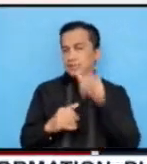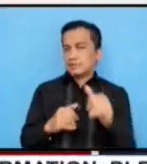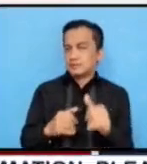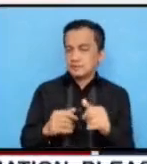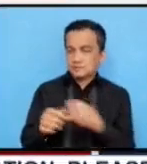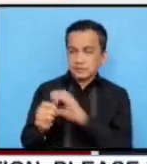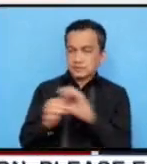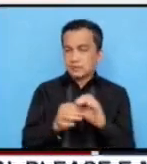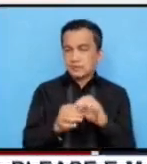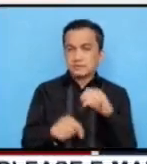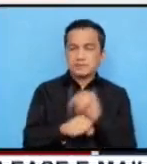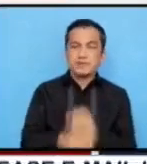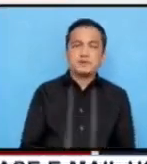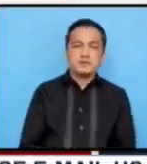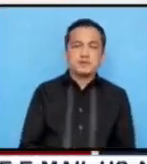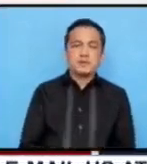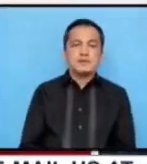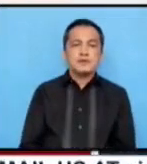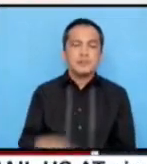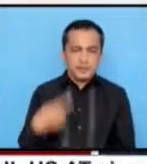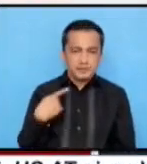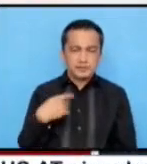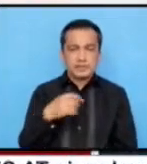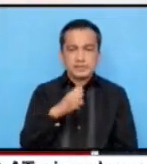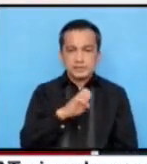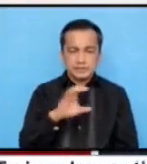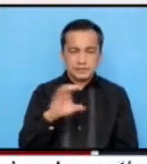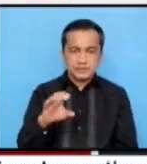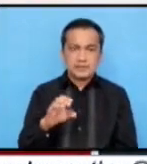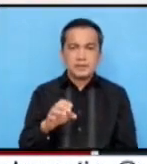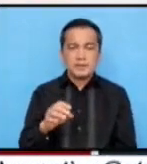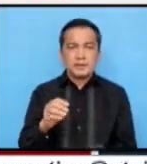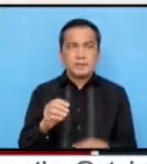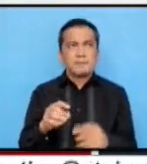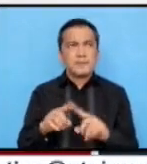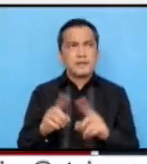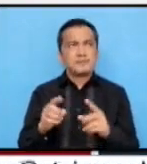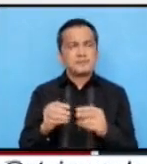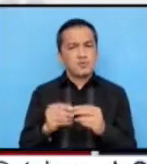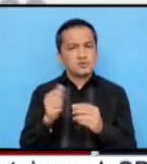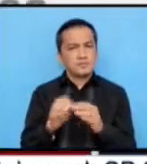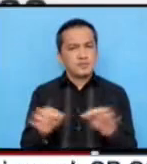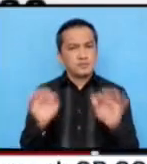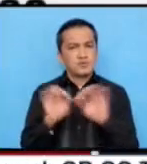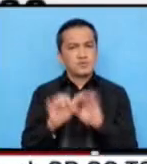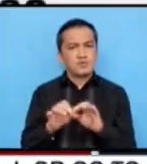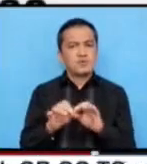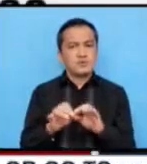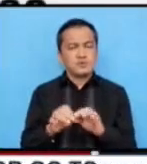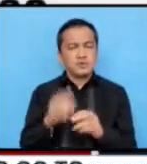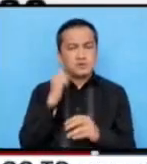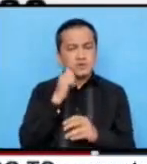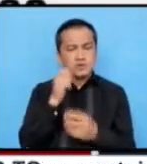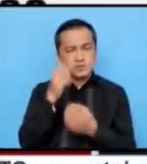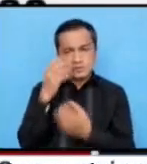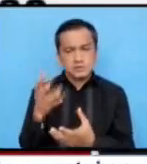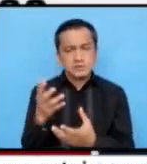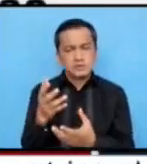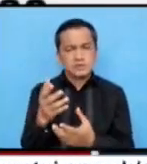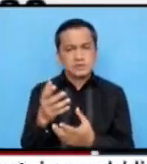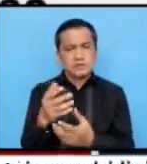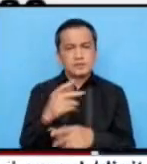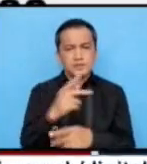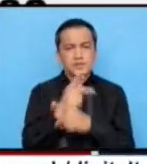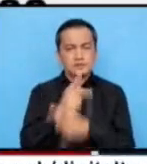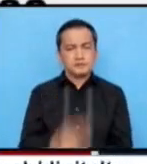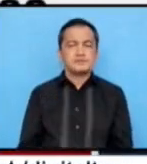trabaho, nandyan po yung benepisyong yan. Pero ang mas mahalago at lagi namin sinasabi ito ay prevention.